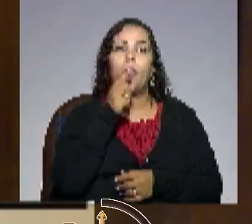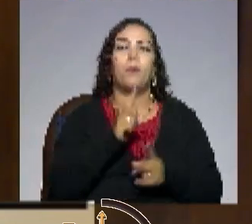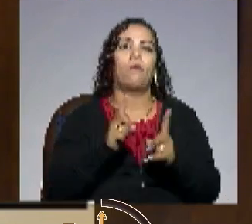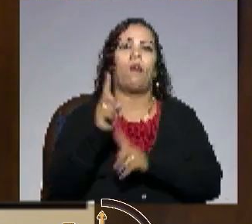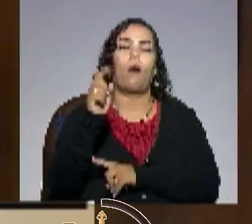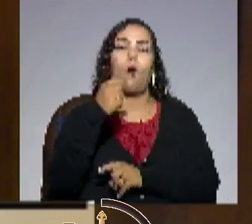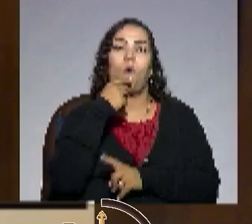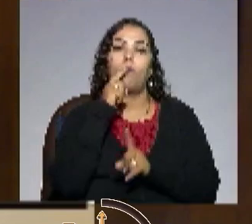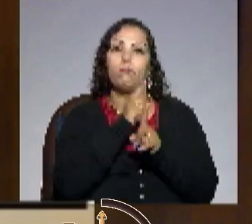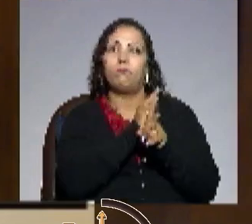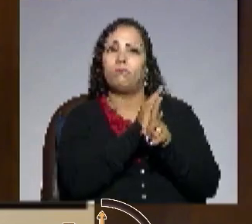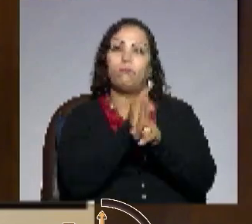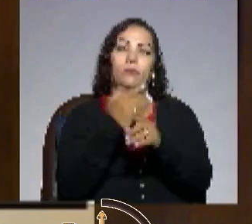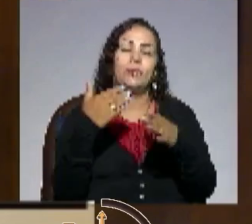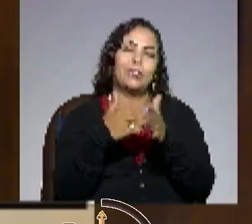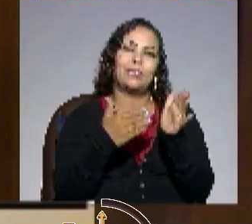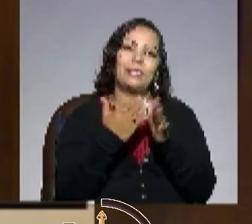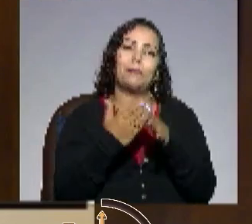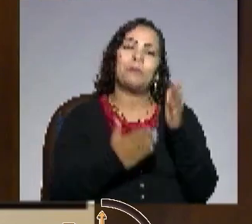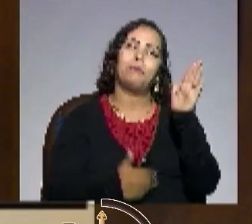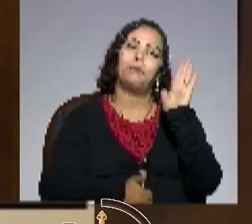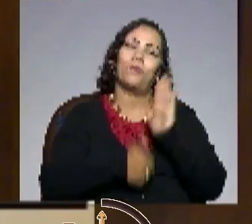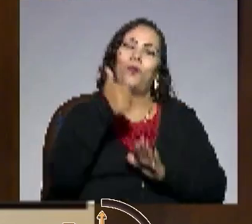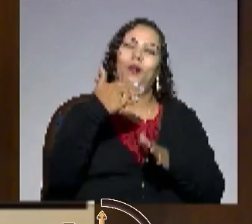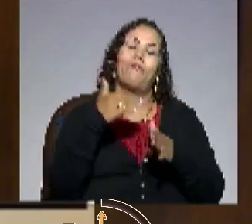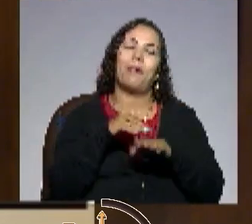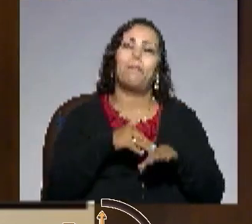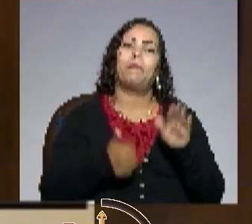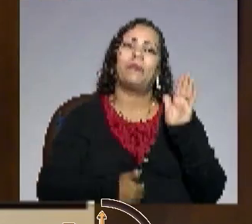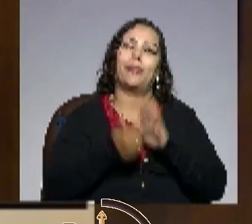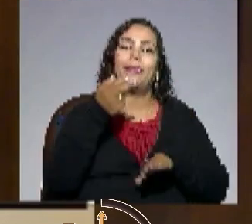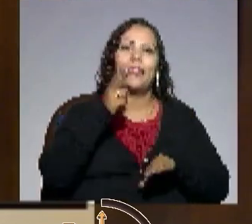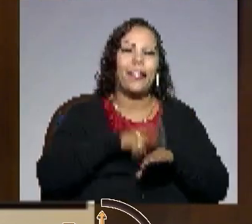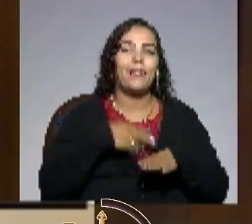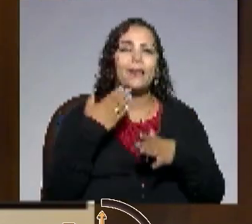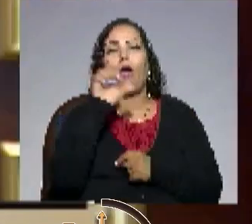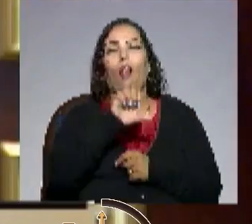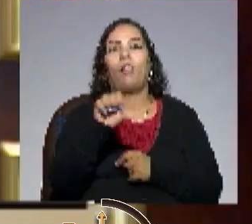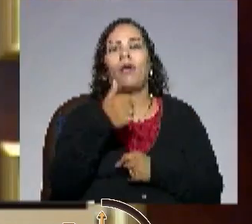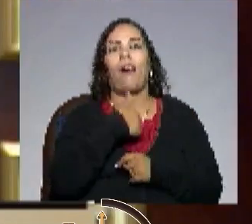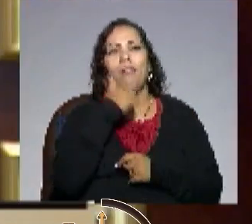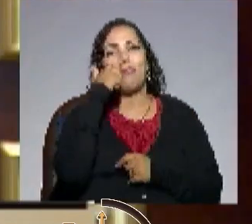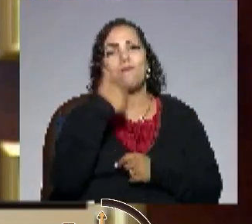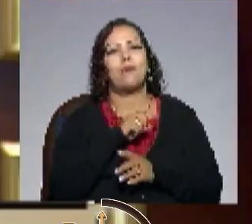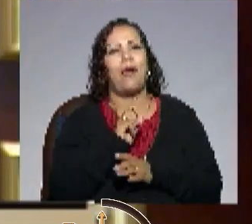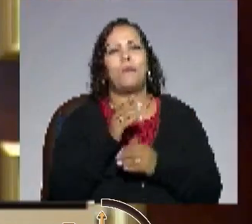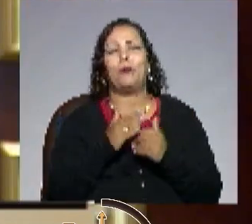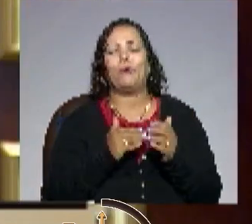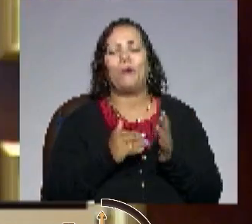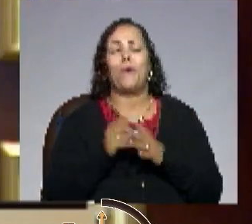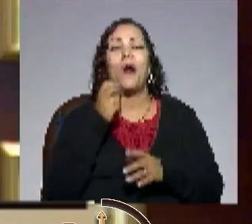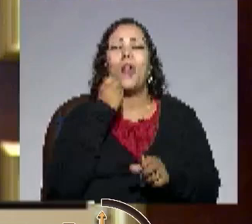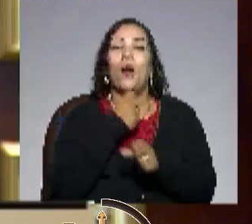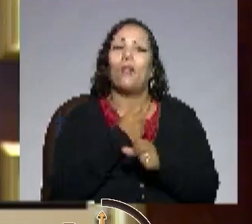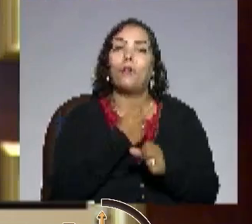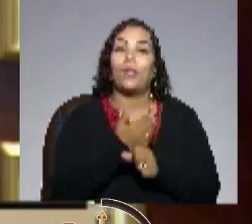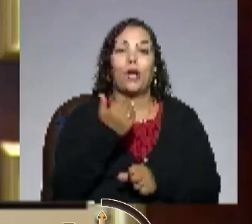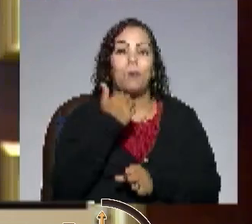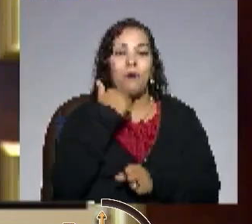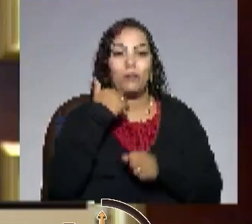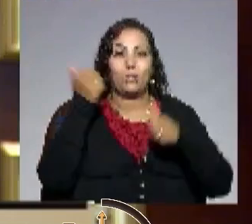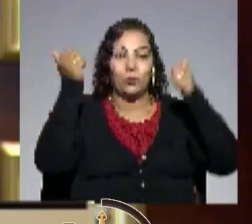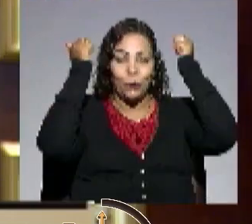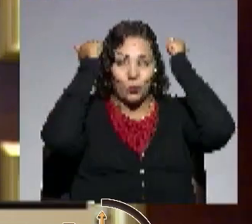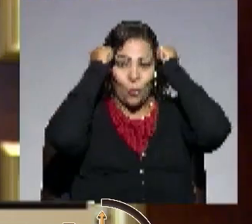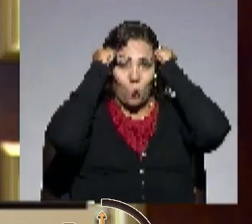ويقضم الى نصره وينتصر مره ثانيه لانهم تابوا الخطيه وعدم التوبه من